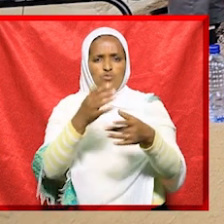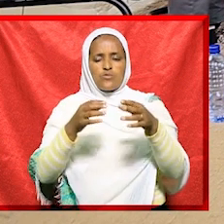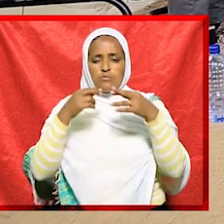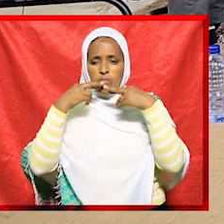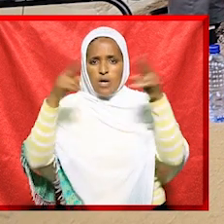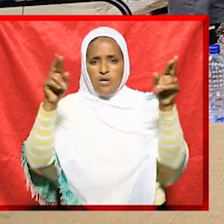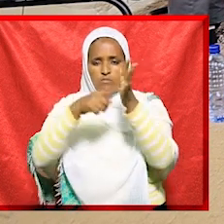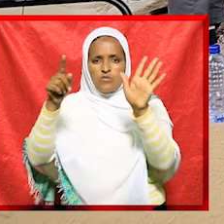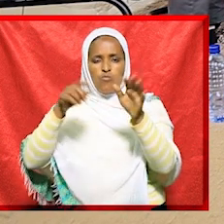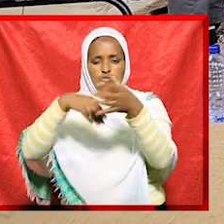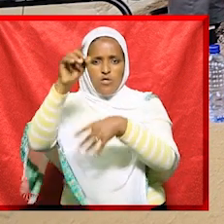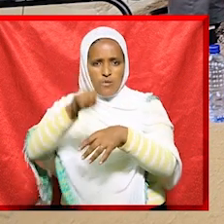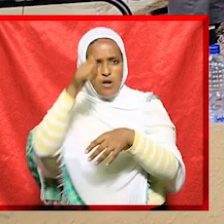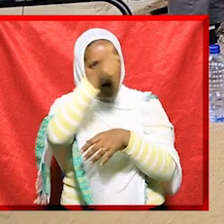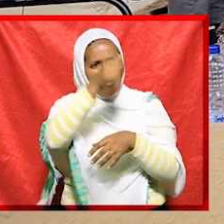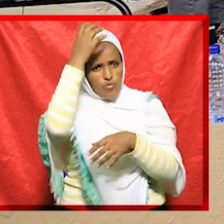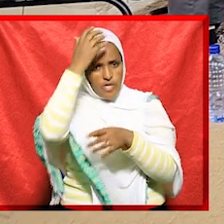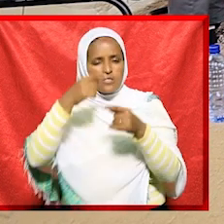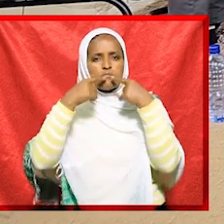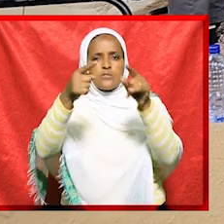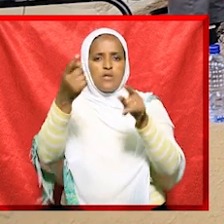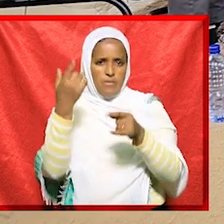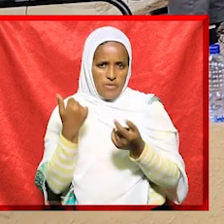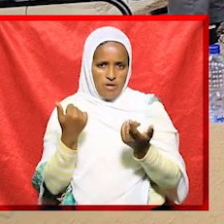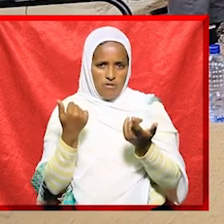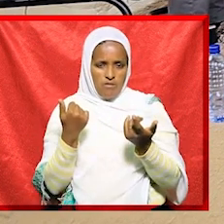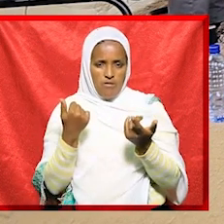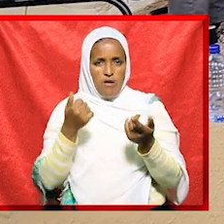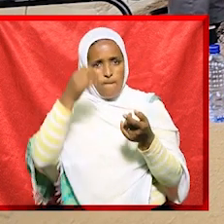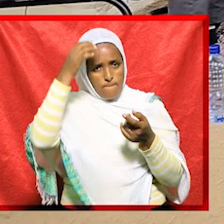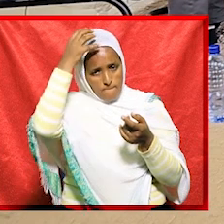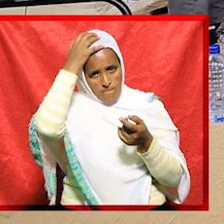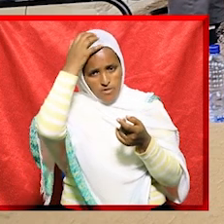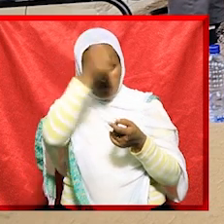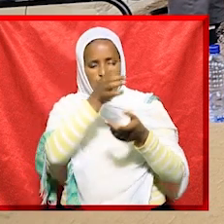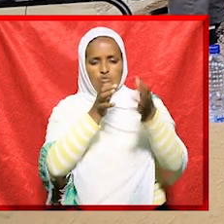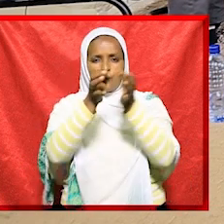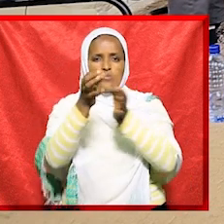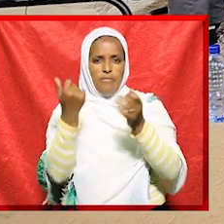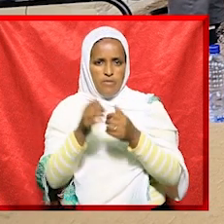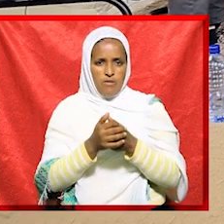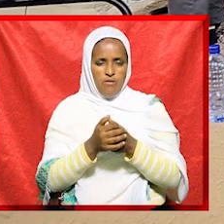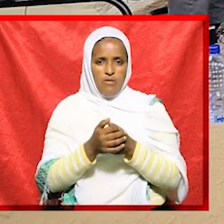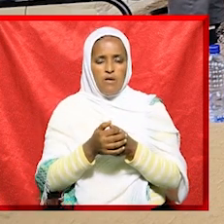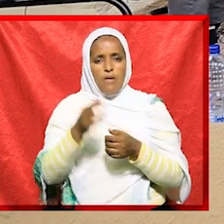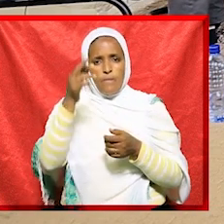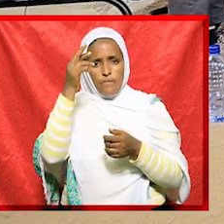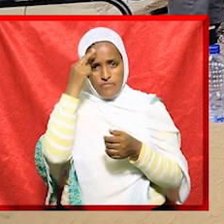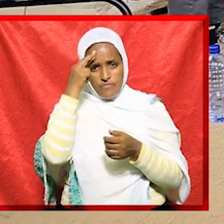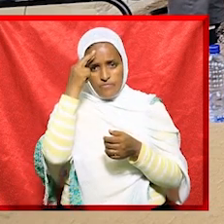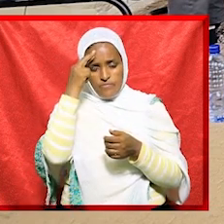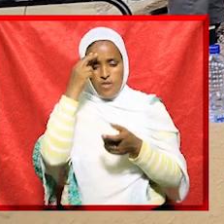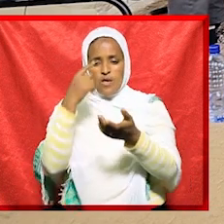ከሲኖዶስ በፊት የመግለጫ መውጣት የነበረበት በራሱ በመንግስት ነበር ብዬ ነው የማስበው። እኔ በመንግስት ነበረ፣ ምክንያቱም